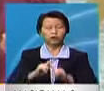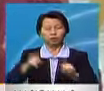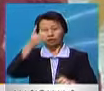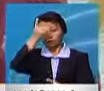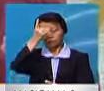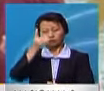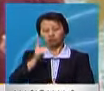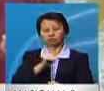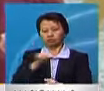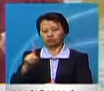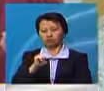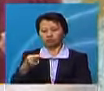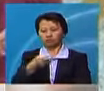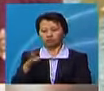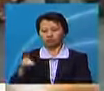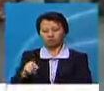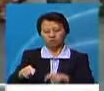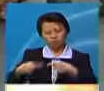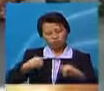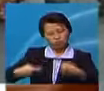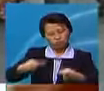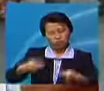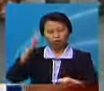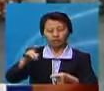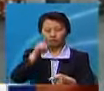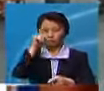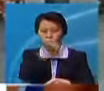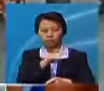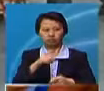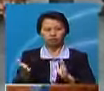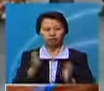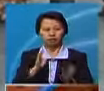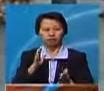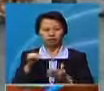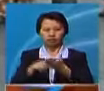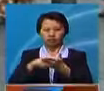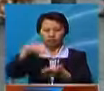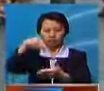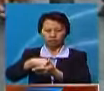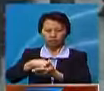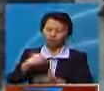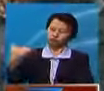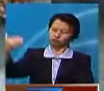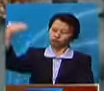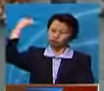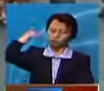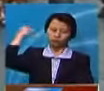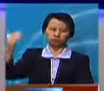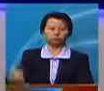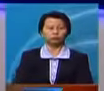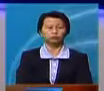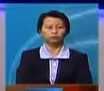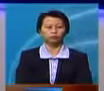Sri Dr. Ahmad Zahid menjangka persaingan akan lebih sengit berbanding pada pilihan raya umum lalu.